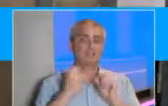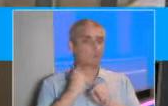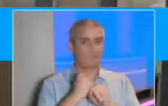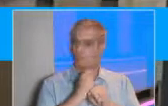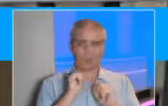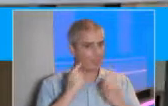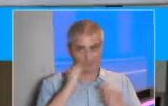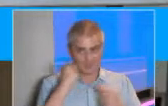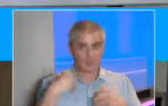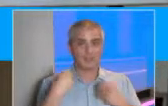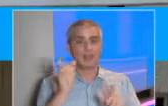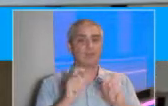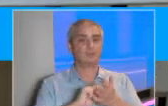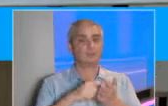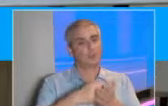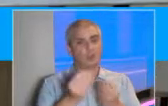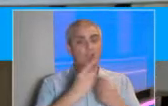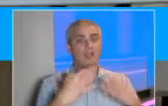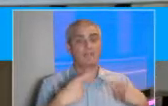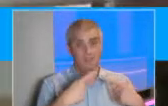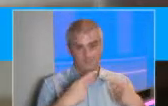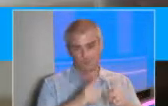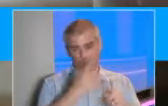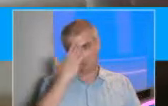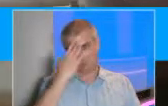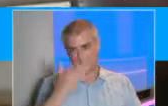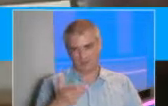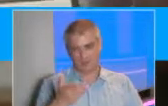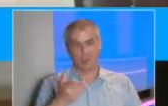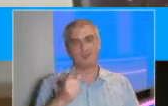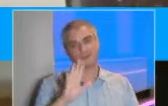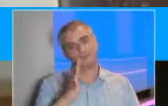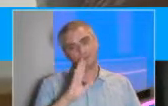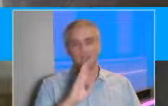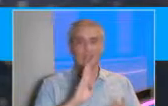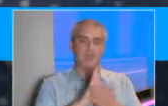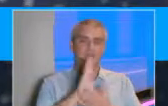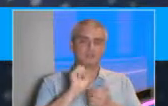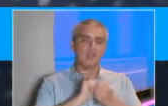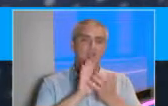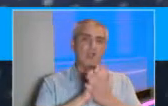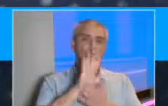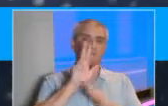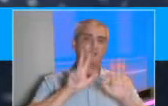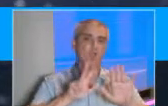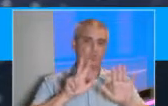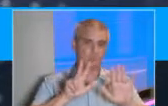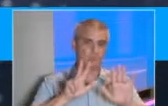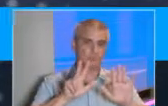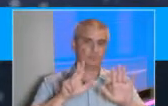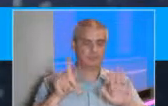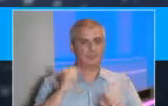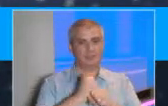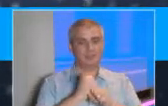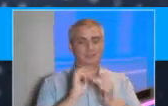לא יקרה מחר. תיתן לאנשי משרד האוצר עוד כמה ימים, כמו שאני מכיר אותה, בסביבות ה-14 או 15 באוגוסט, היא